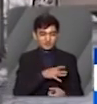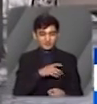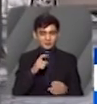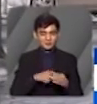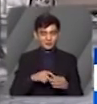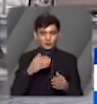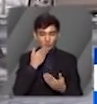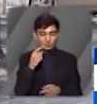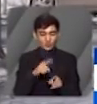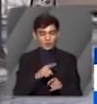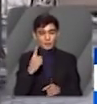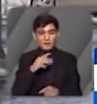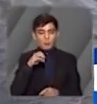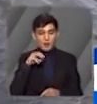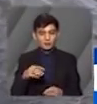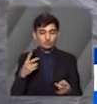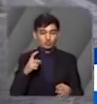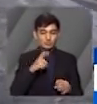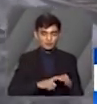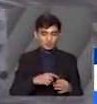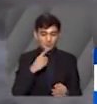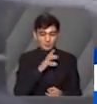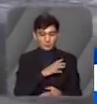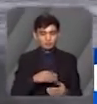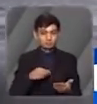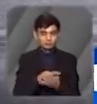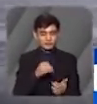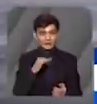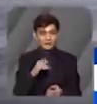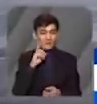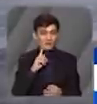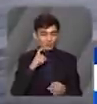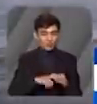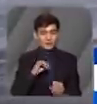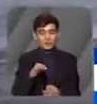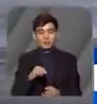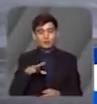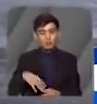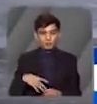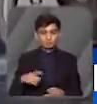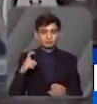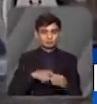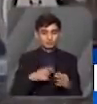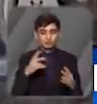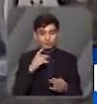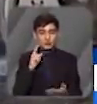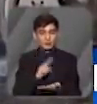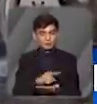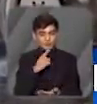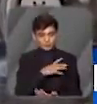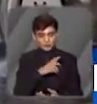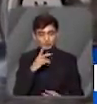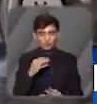бірінші наурызға дейін кедендік баж салығымен утилизация алымын төлеп көлікті алдымен уақытша кейін тұрақты тіркеуден өткізу қажет. Немесе